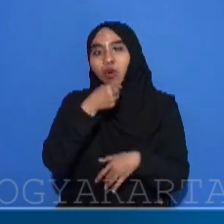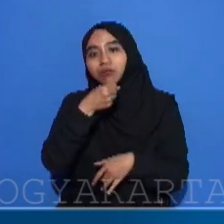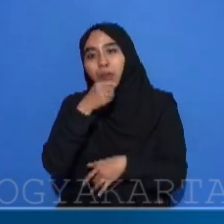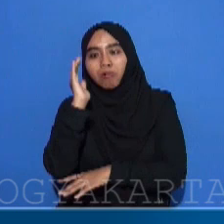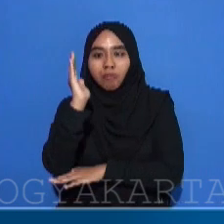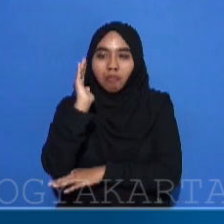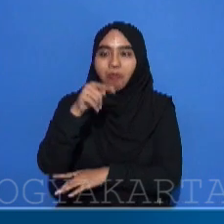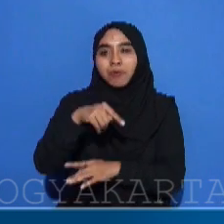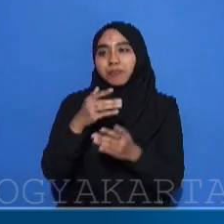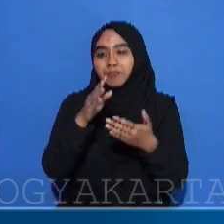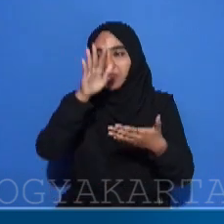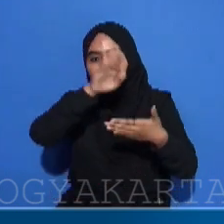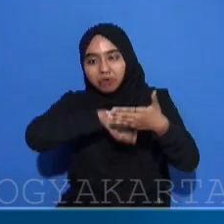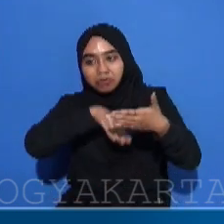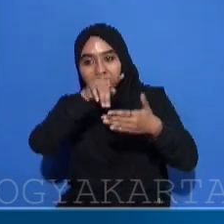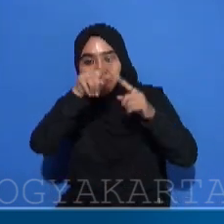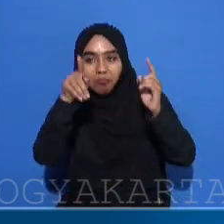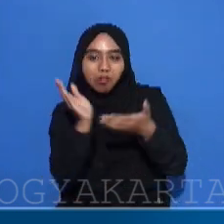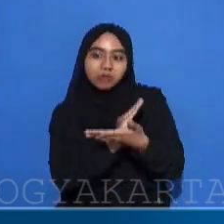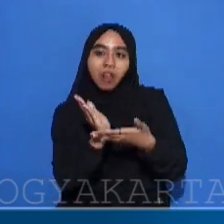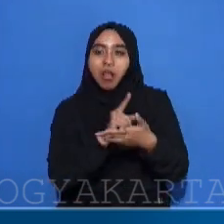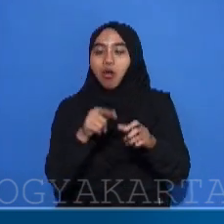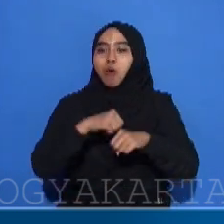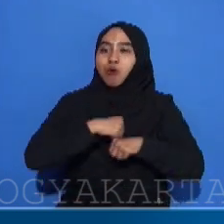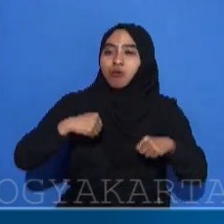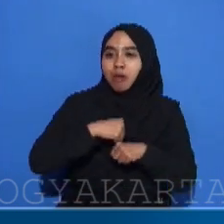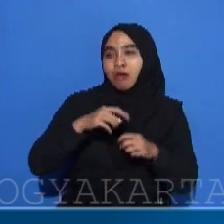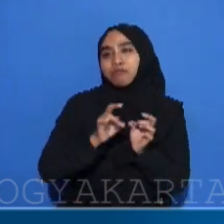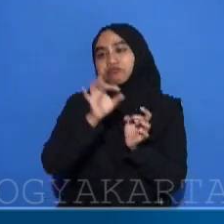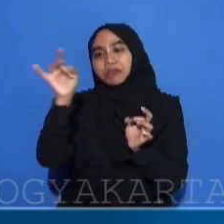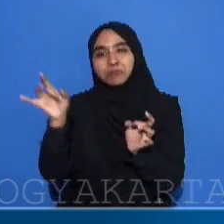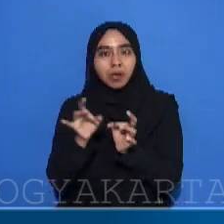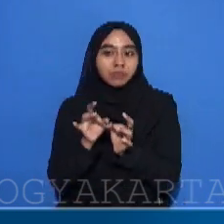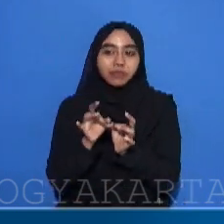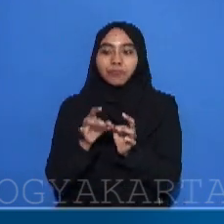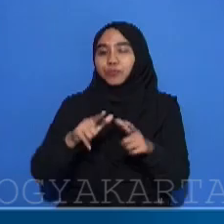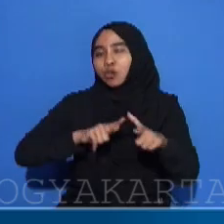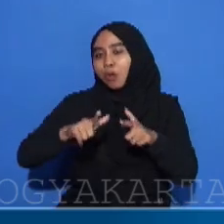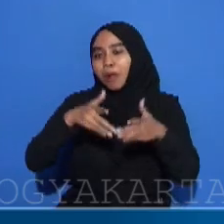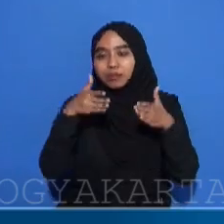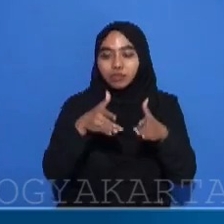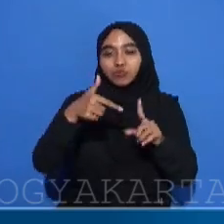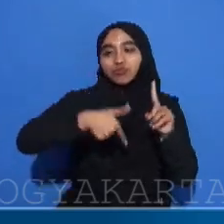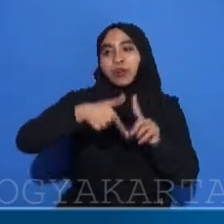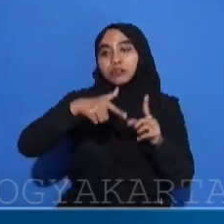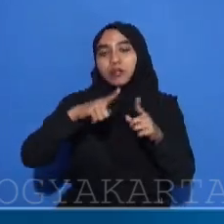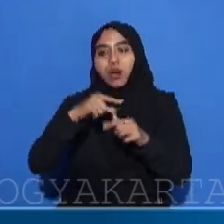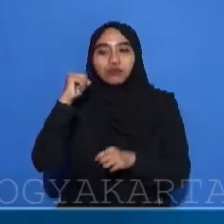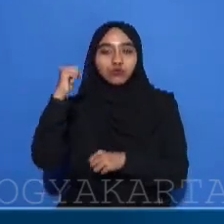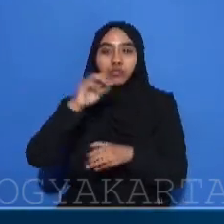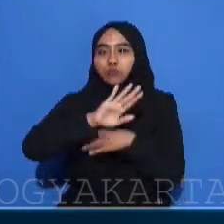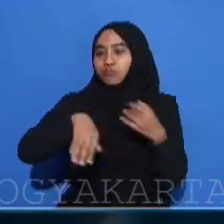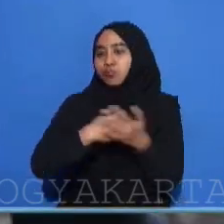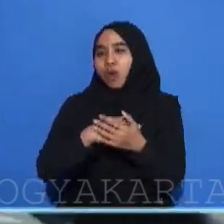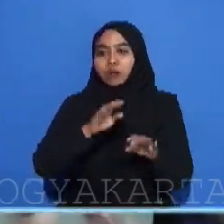dinding, membuat aksesoris, olahraga, dan lomba kas 17-an, diikuti seluruh siswa, guru,